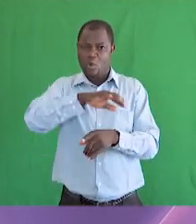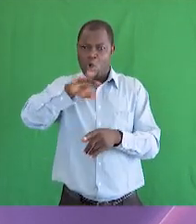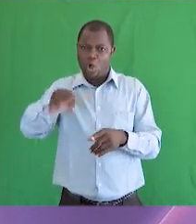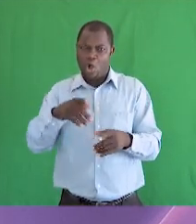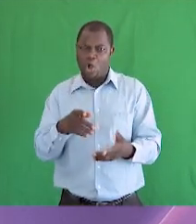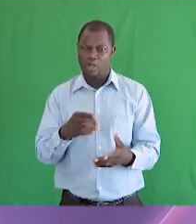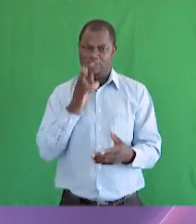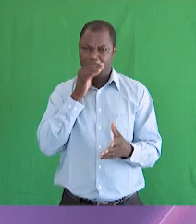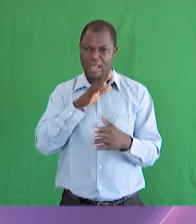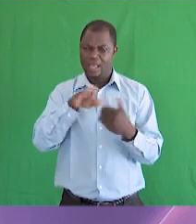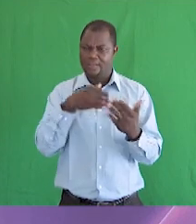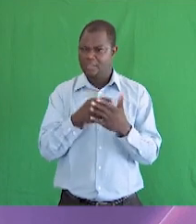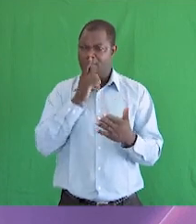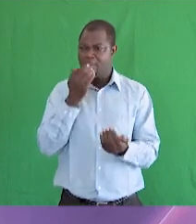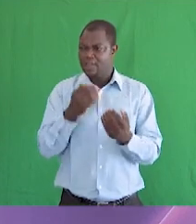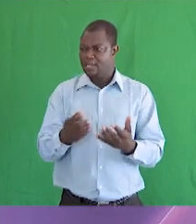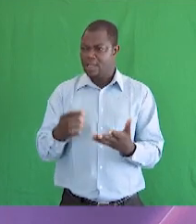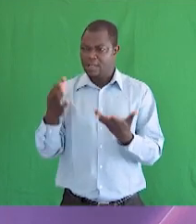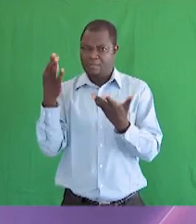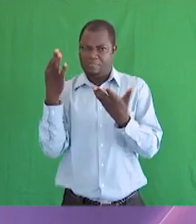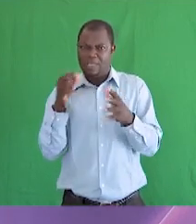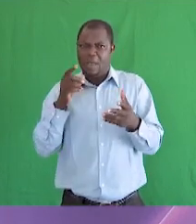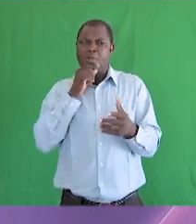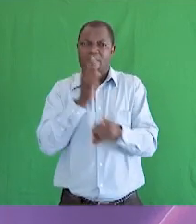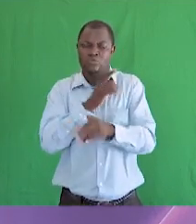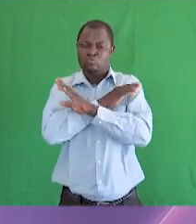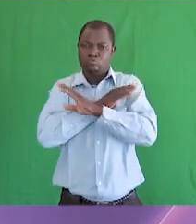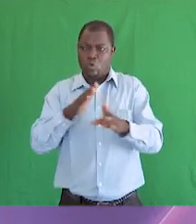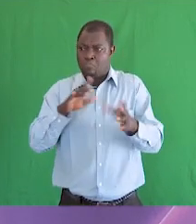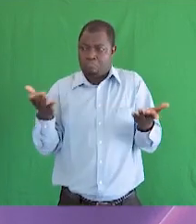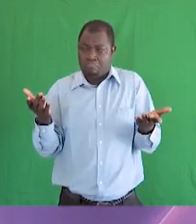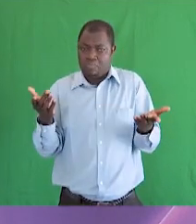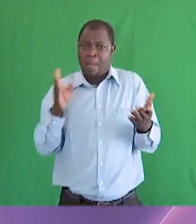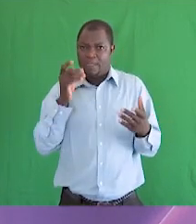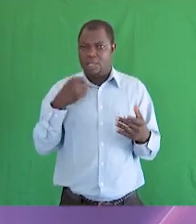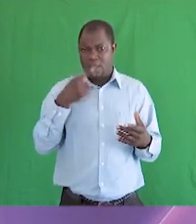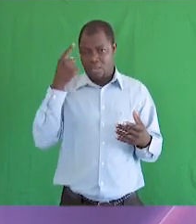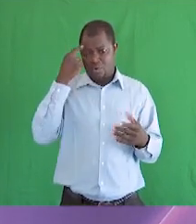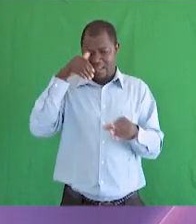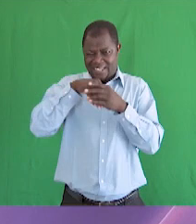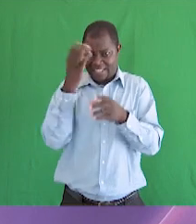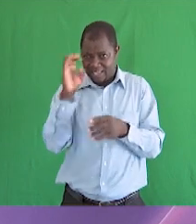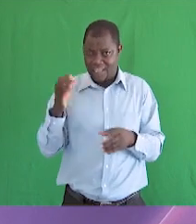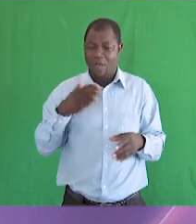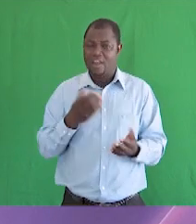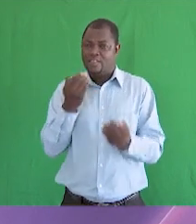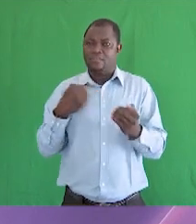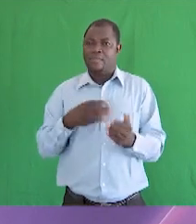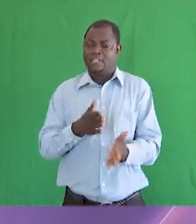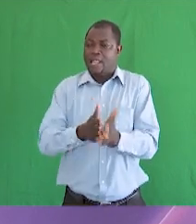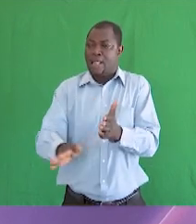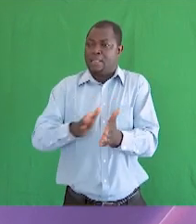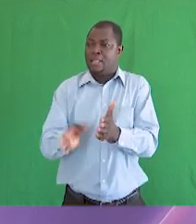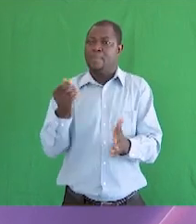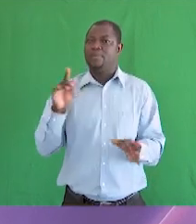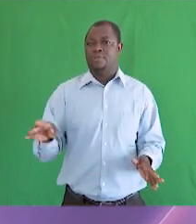mwana haazofanire kupfimbwa, mwana wangu haazofanire kudai. Asi chandinoziva chavanoda pakupedzisira, mwana wangu anofana kuroorwa.